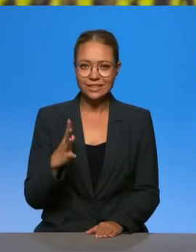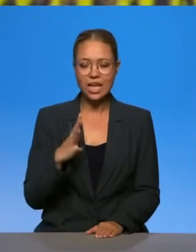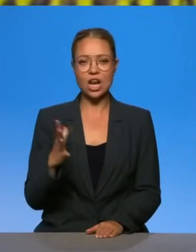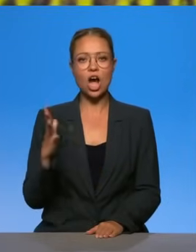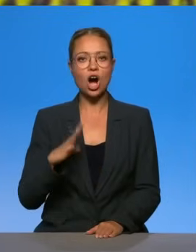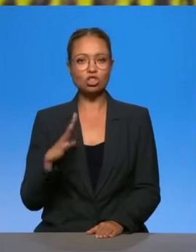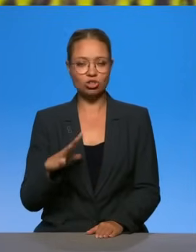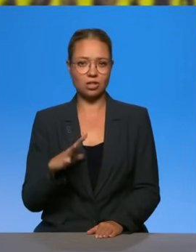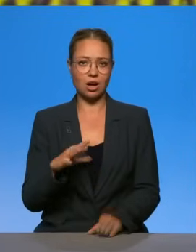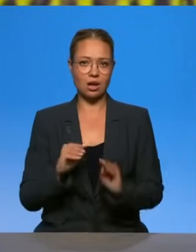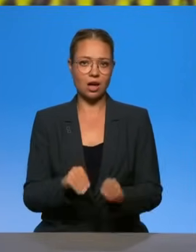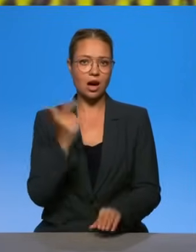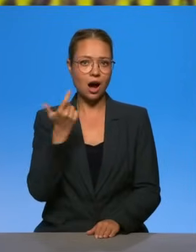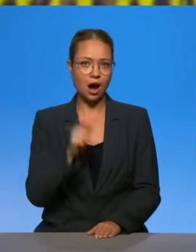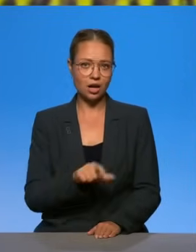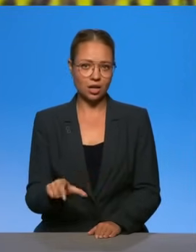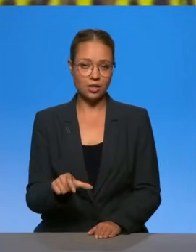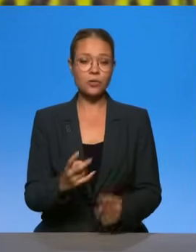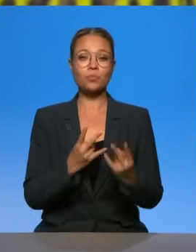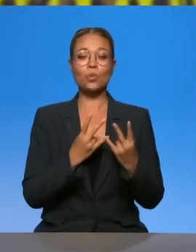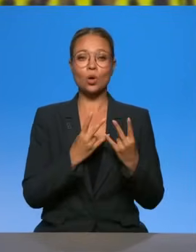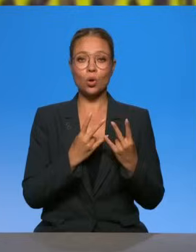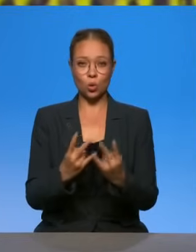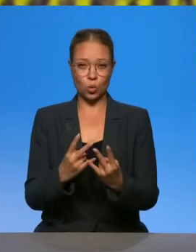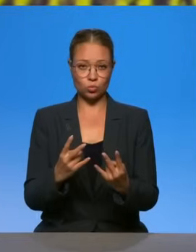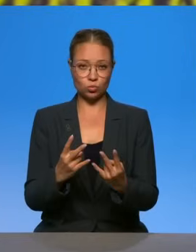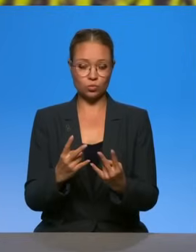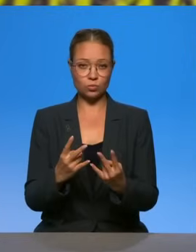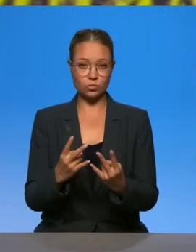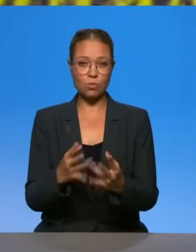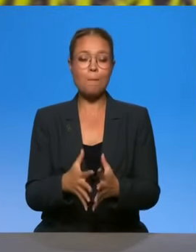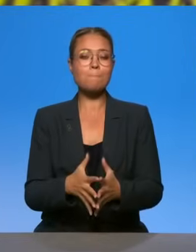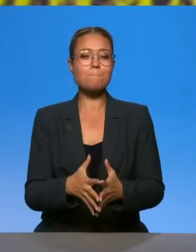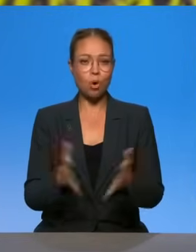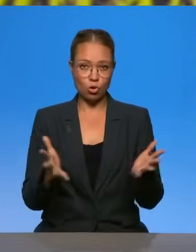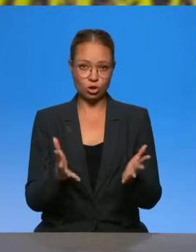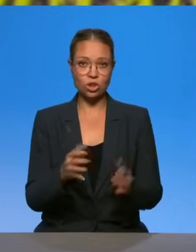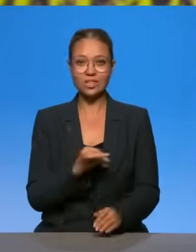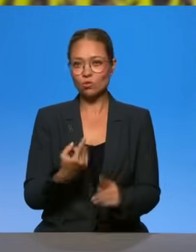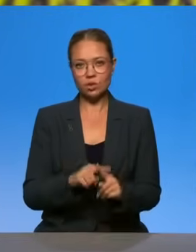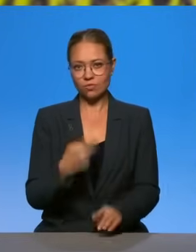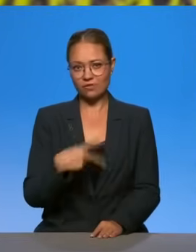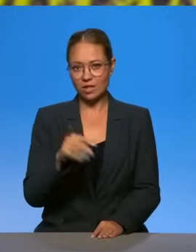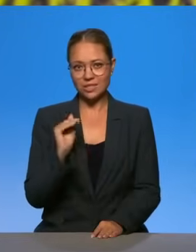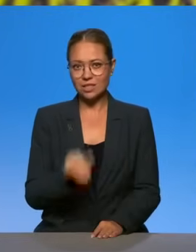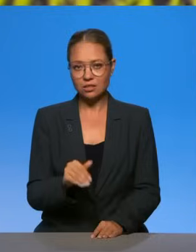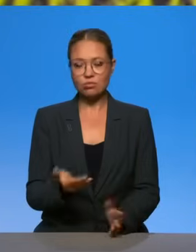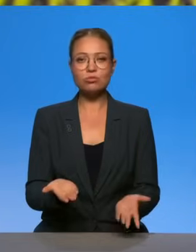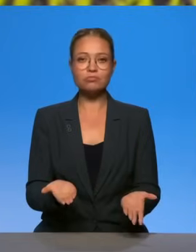аграрии, ущерб нанесен значительно больше, и эти 20 тысяч, из каких